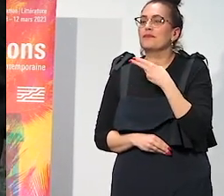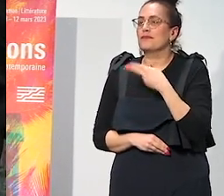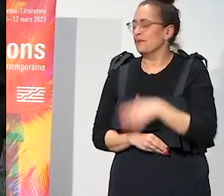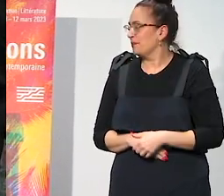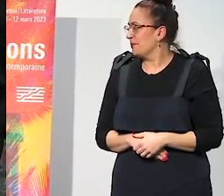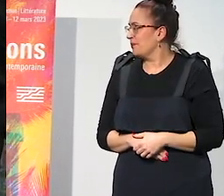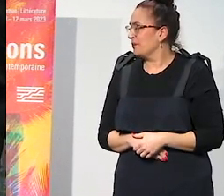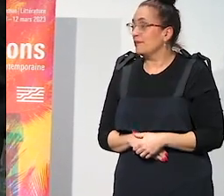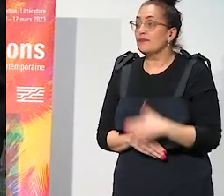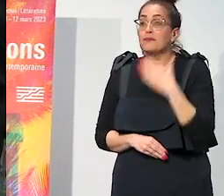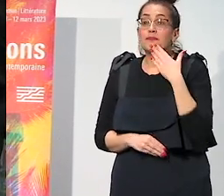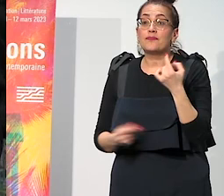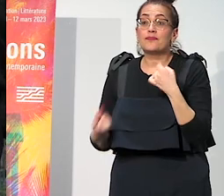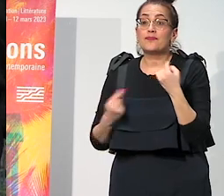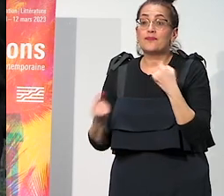Merci à vous tous.